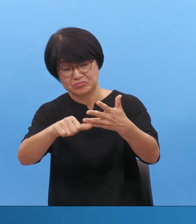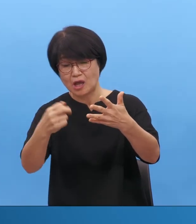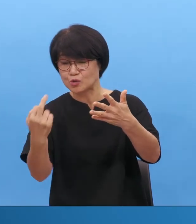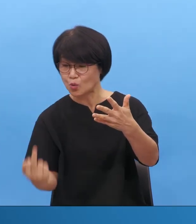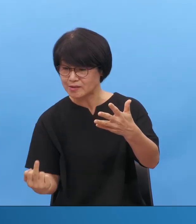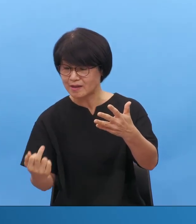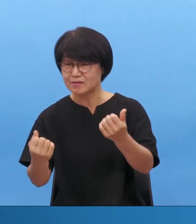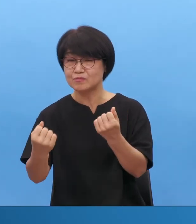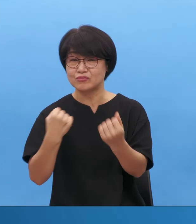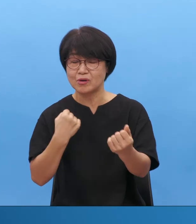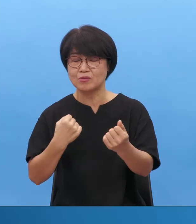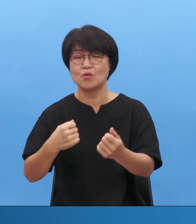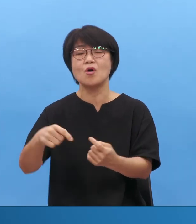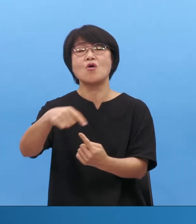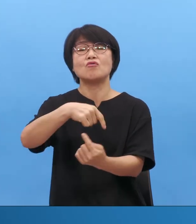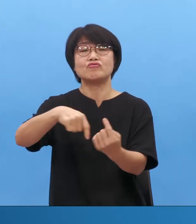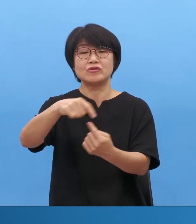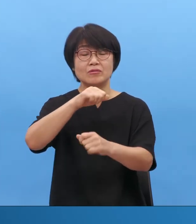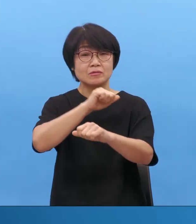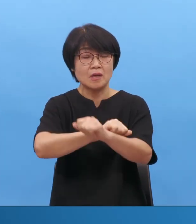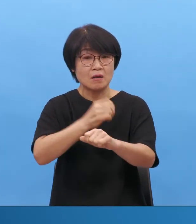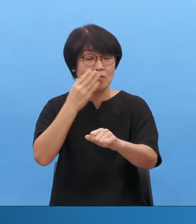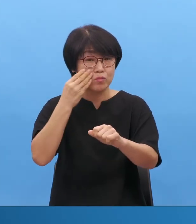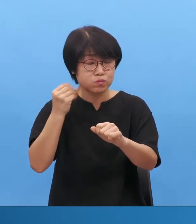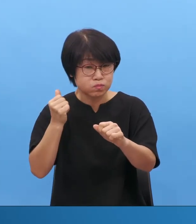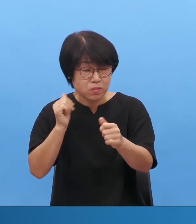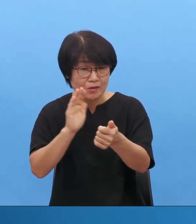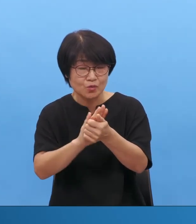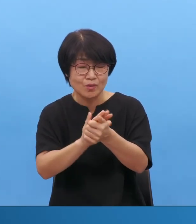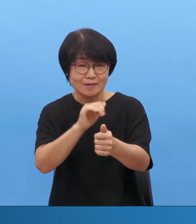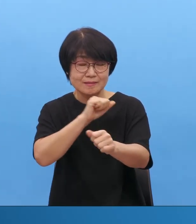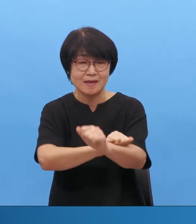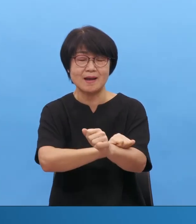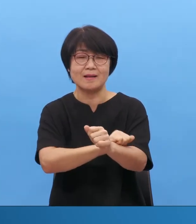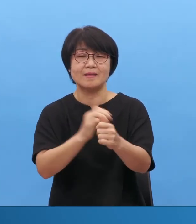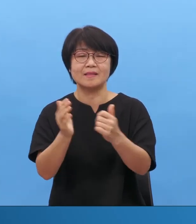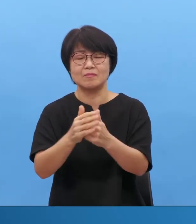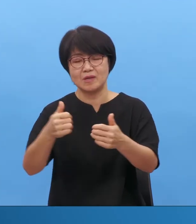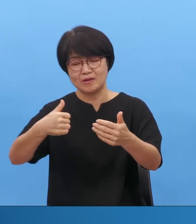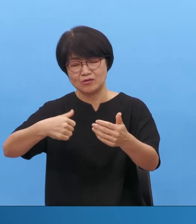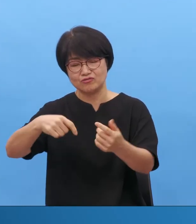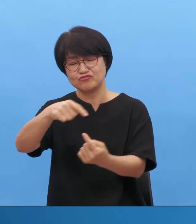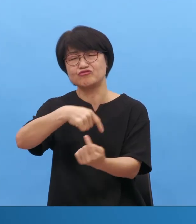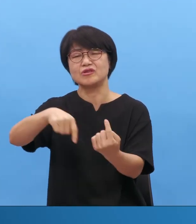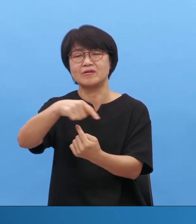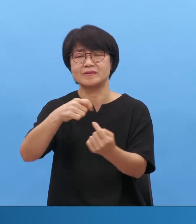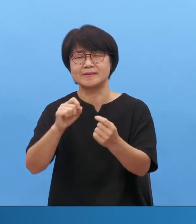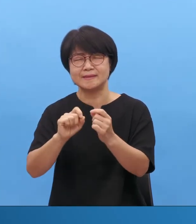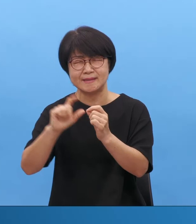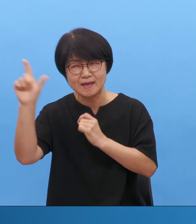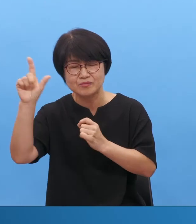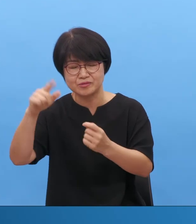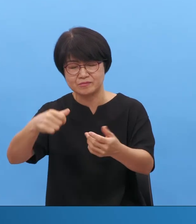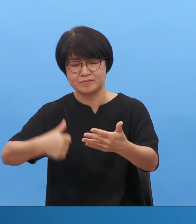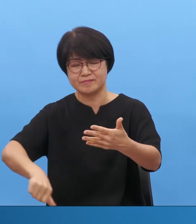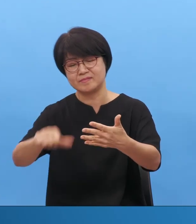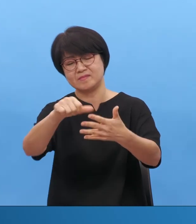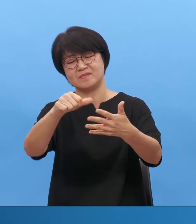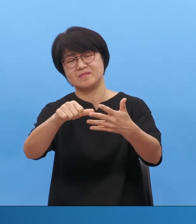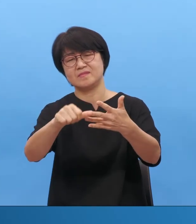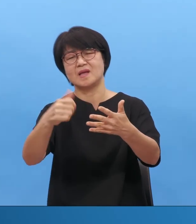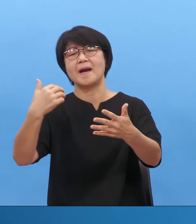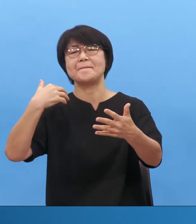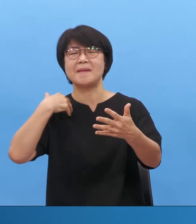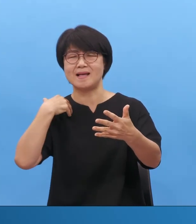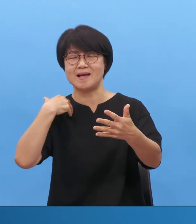운영을 하겠구나 라고 생각했기 때문에 주는 거예요. And the youngest son, he's kind of young, but he seems like he can really manage the company, so that's why he gives it to him. 하나님도